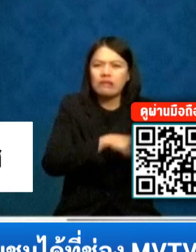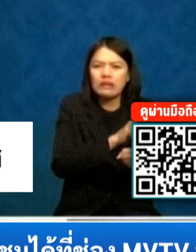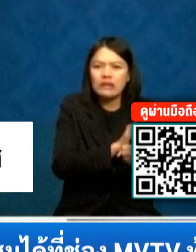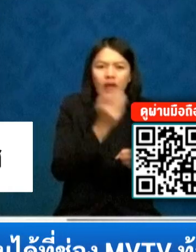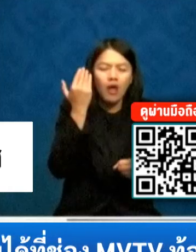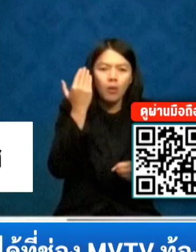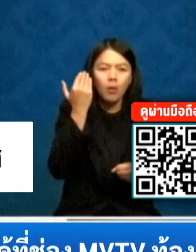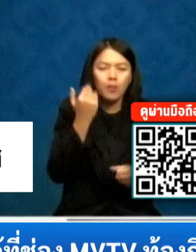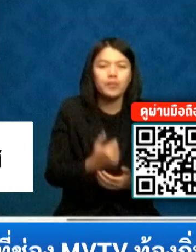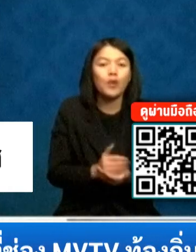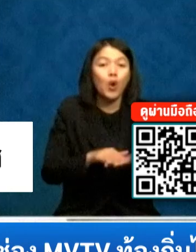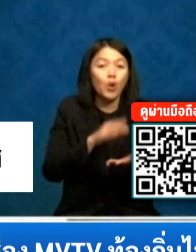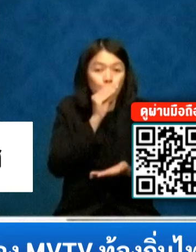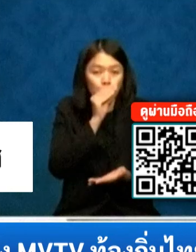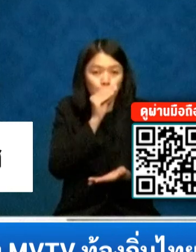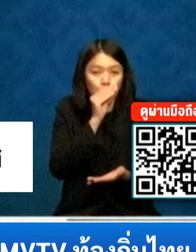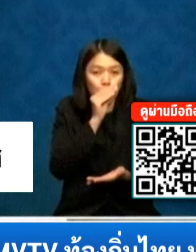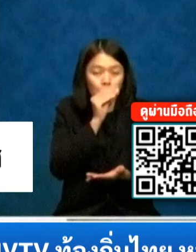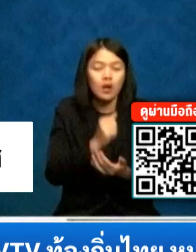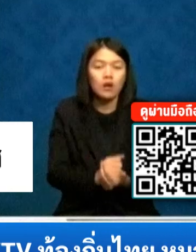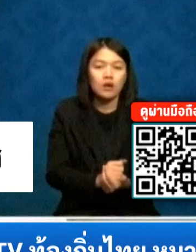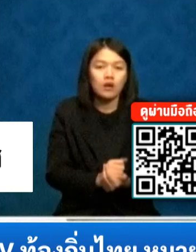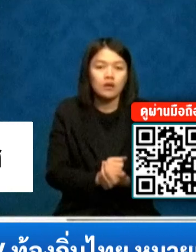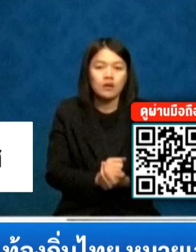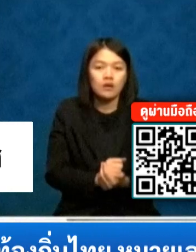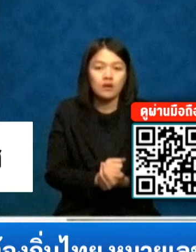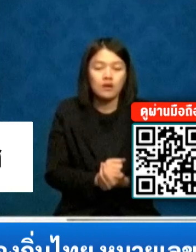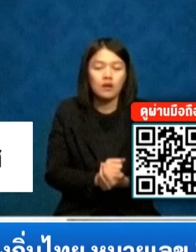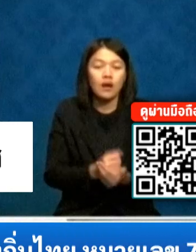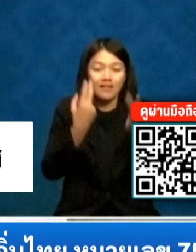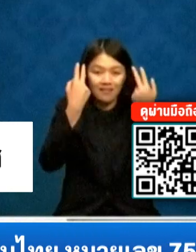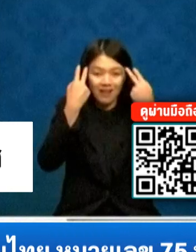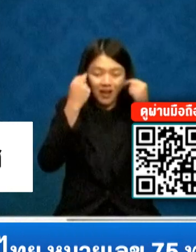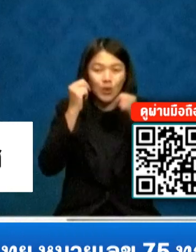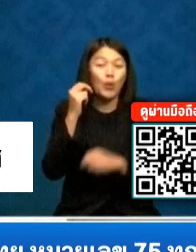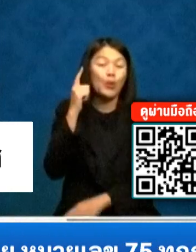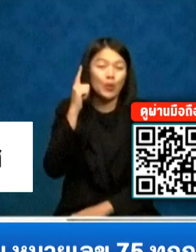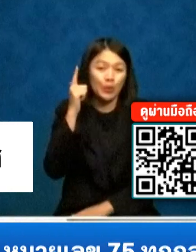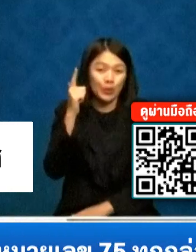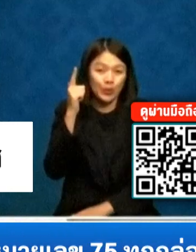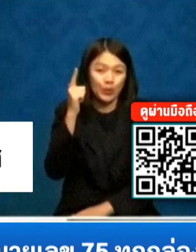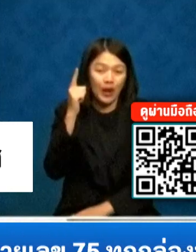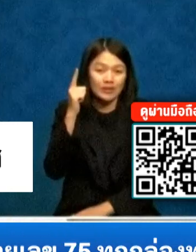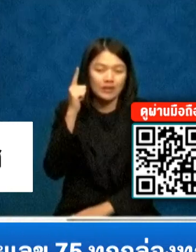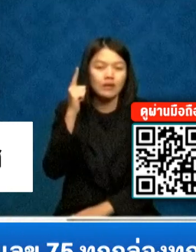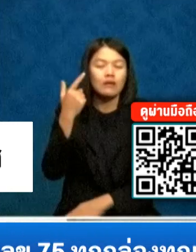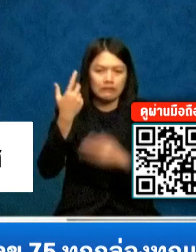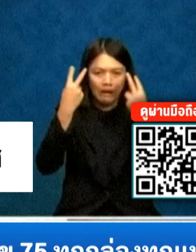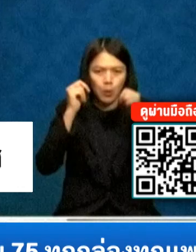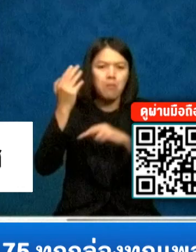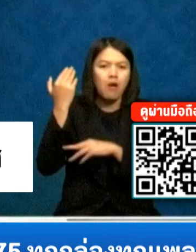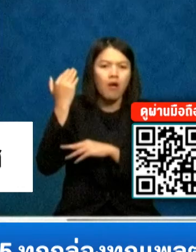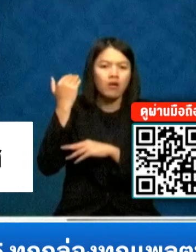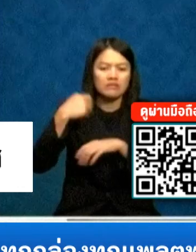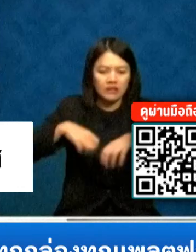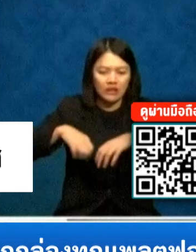านขออภัยที่เอ่ยนามครับไม่เสียหายครับท่านดร.ทักษิณชินวัตรท่านเป็นนายกรัฐมนตรีและท่านสามารถบ